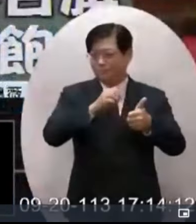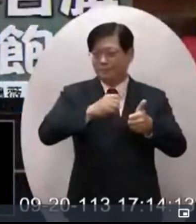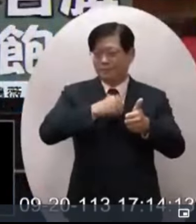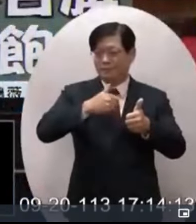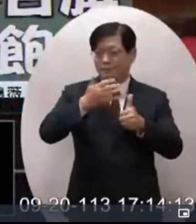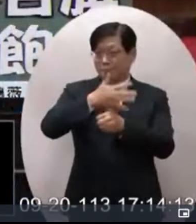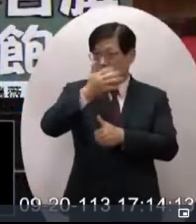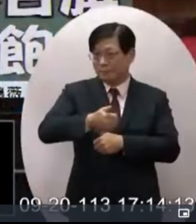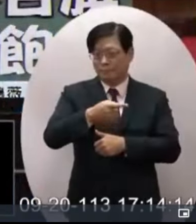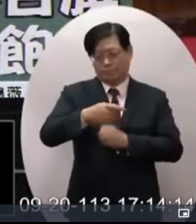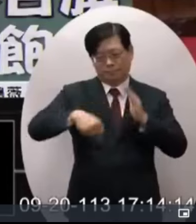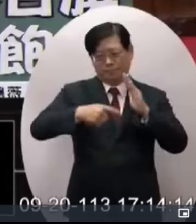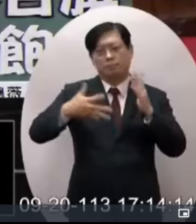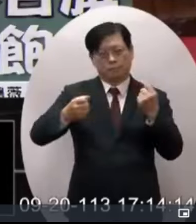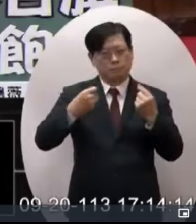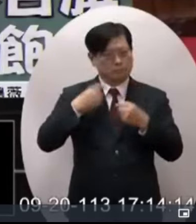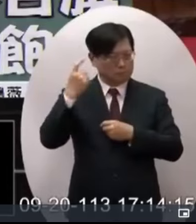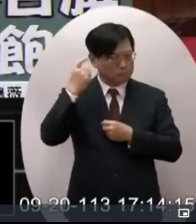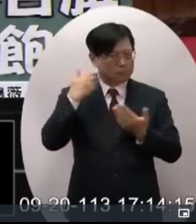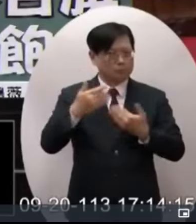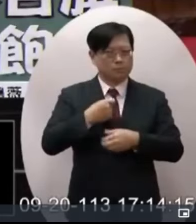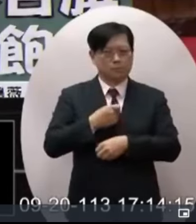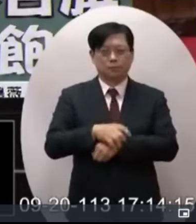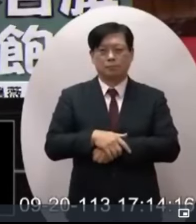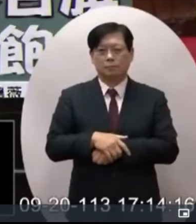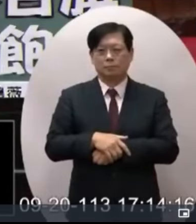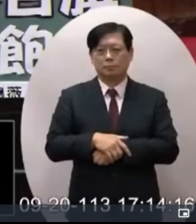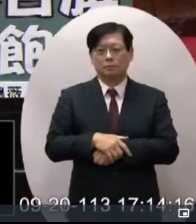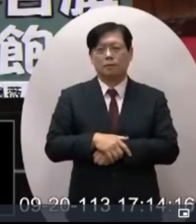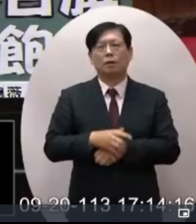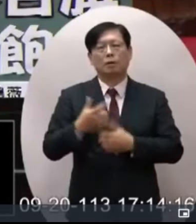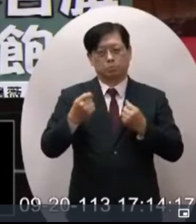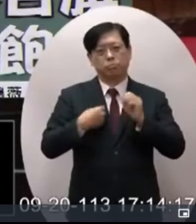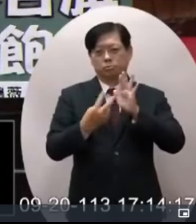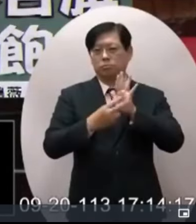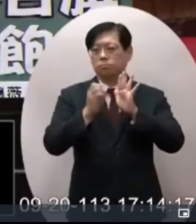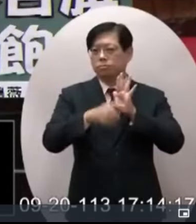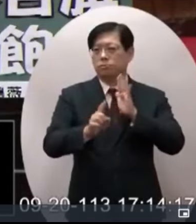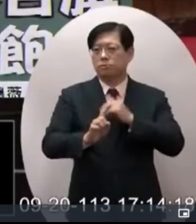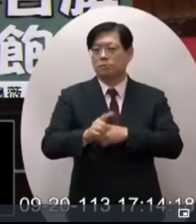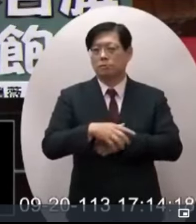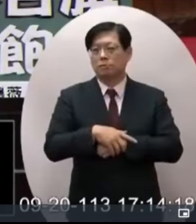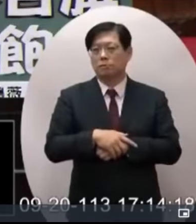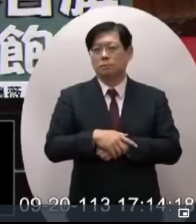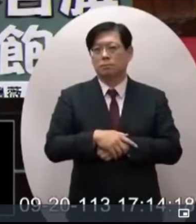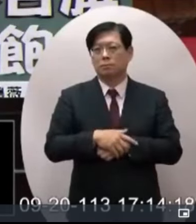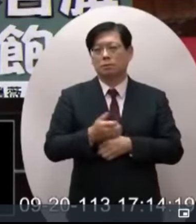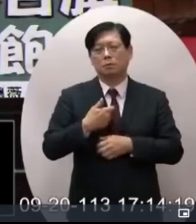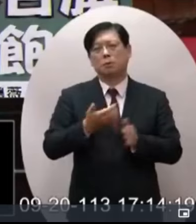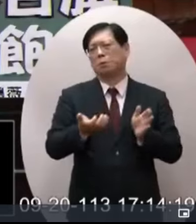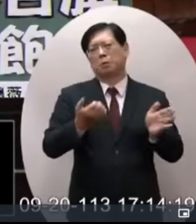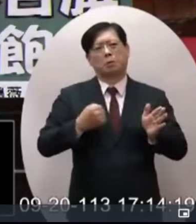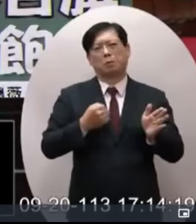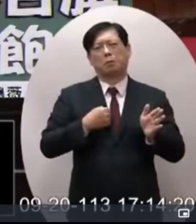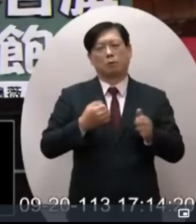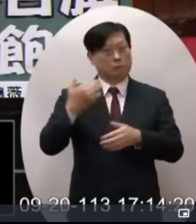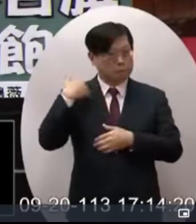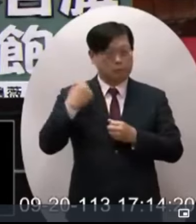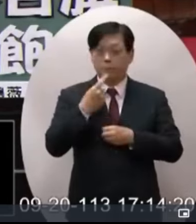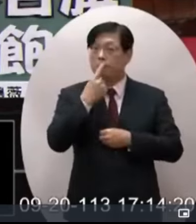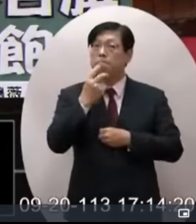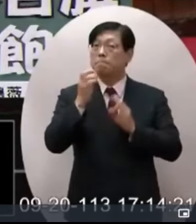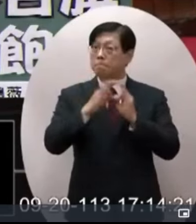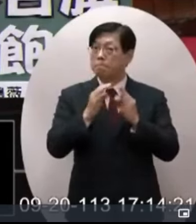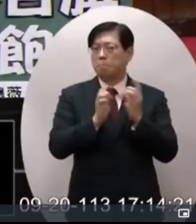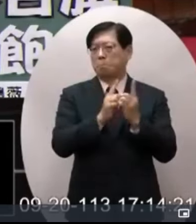的事情，这院长也请要听一下哈、哦。基本上我要讲啊，我很早认识总裁，我之前已经跑中央